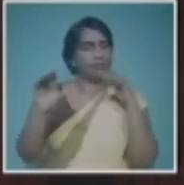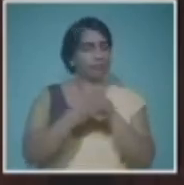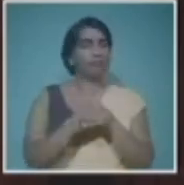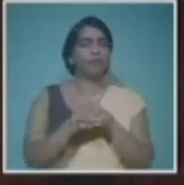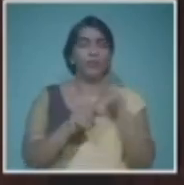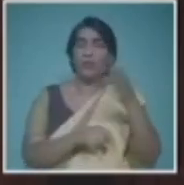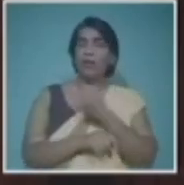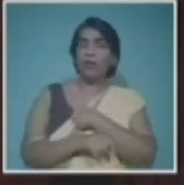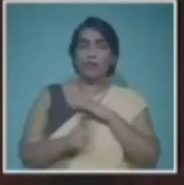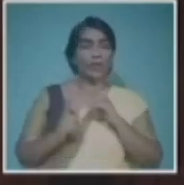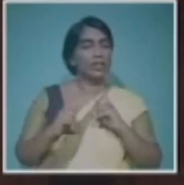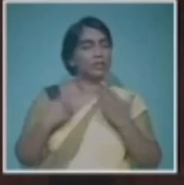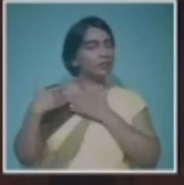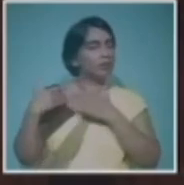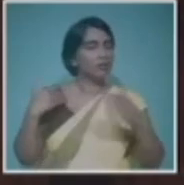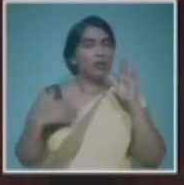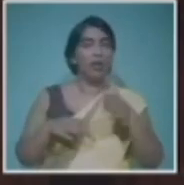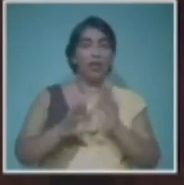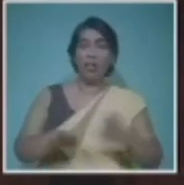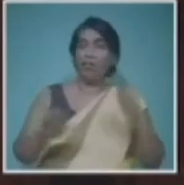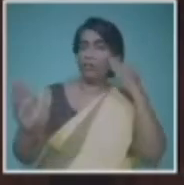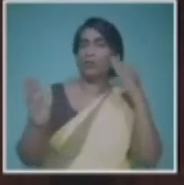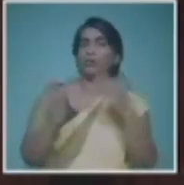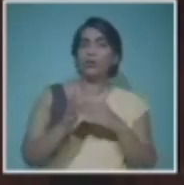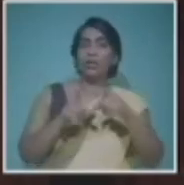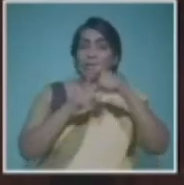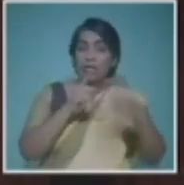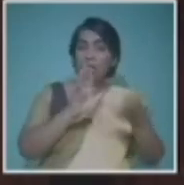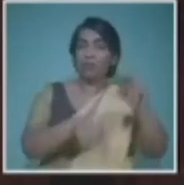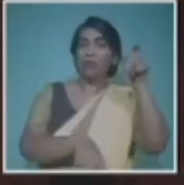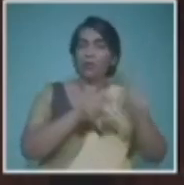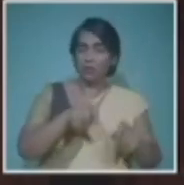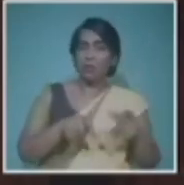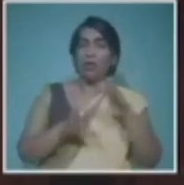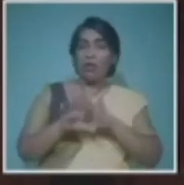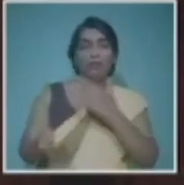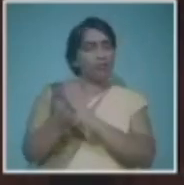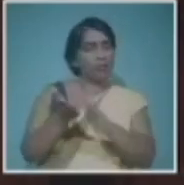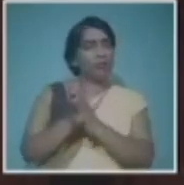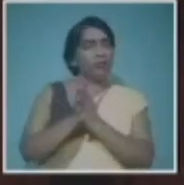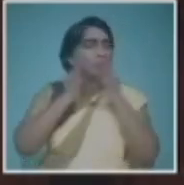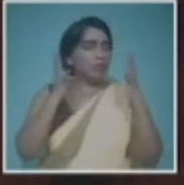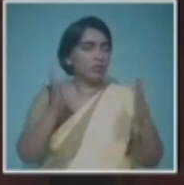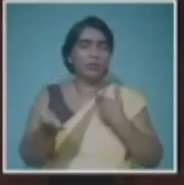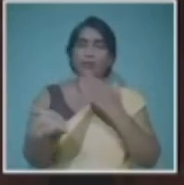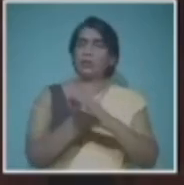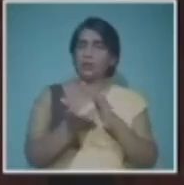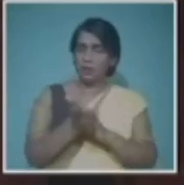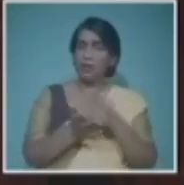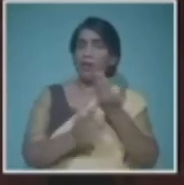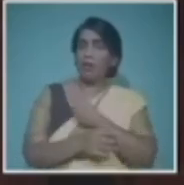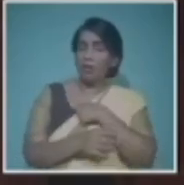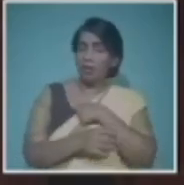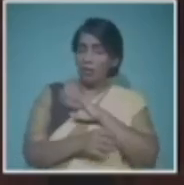කෙනෙක් උන්වහන්සේගේ ජීවිත කාලයම කැප කරේ දරුවන් වෙනුවෙන් ආබාධිත අය වෙනුවෙන් දරුවන් වෙනුවෙන් කළ හැකි උපරිම ආකාරයේ කටයුතු කරා